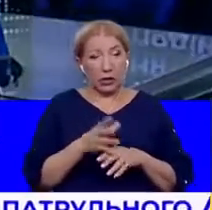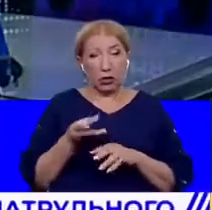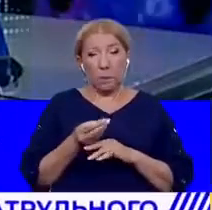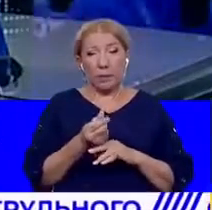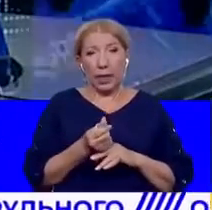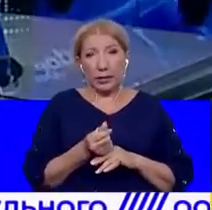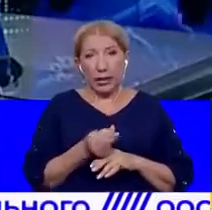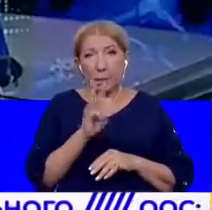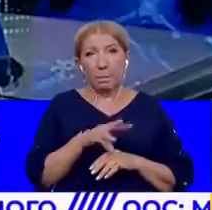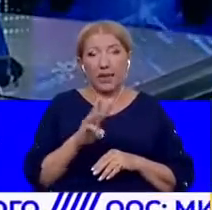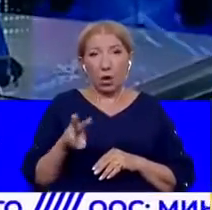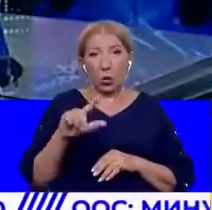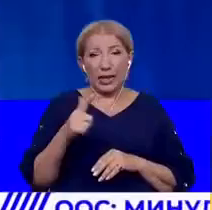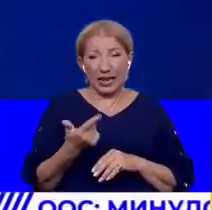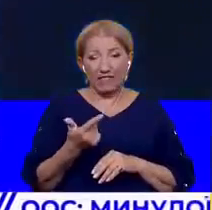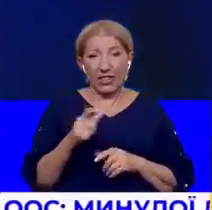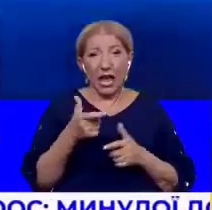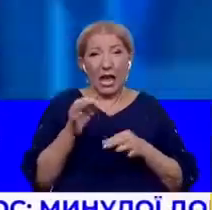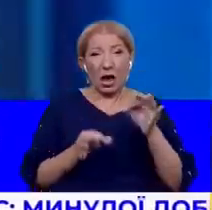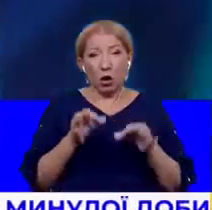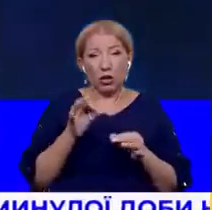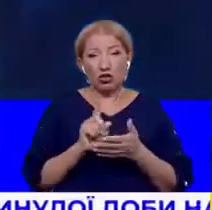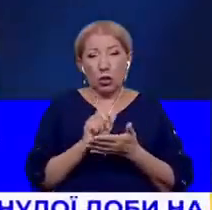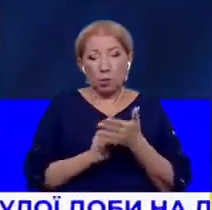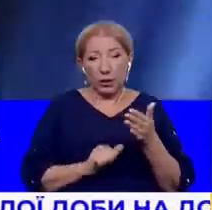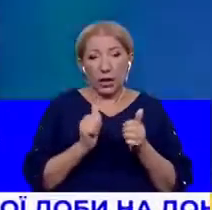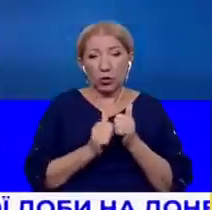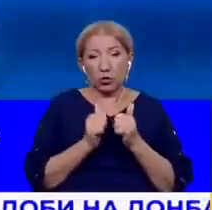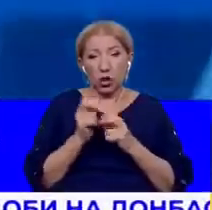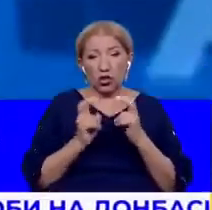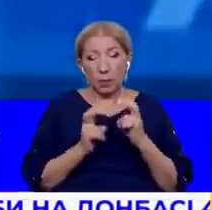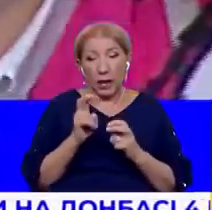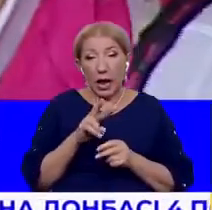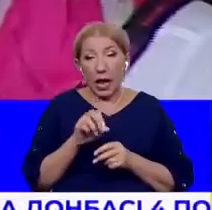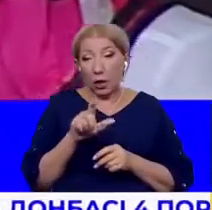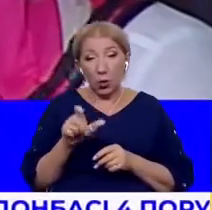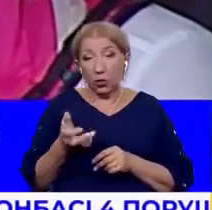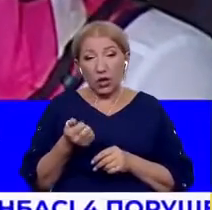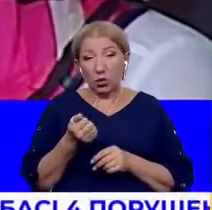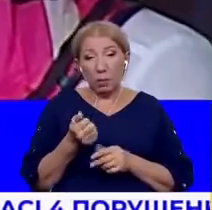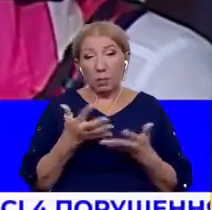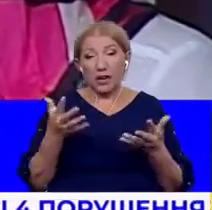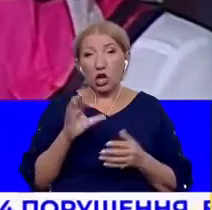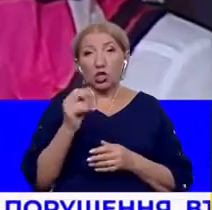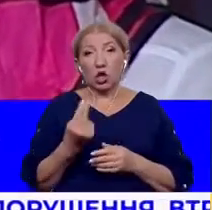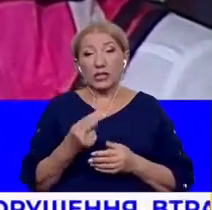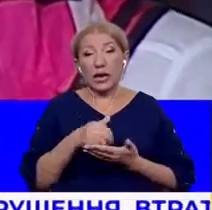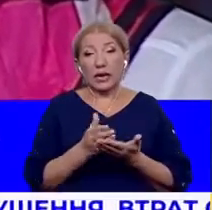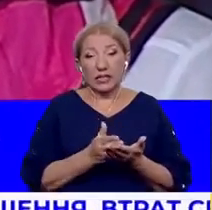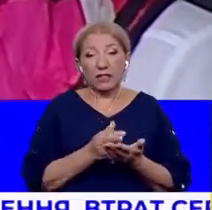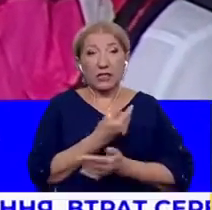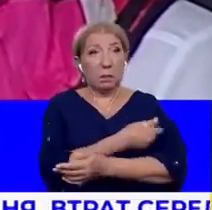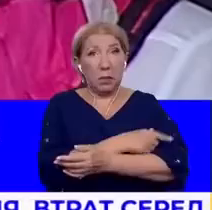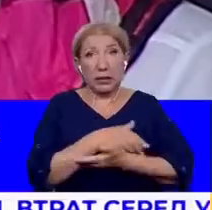платять мільйони гривень екологічного податку з кожного підприємства. Але люди не отримують більше соціальних сервісів і